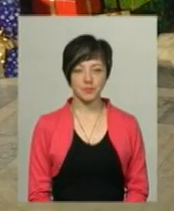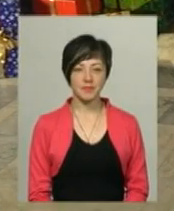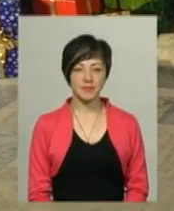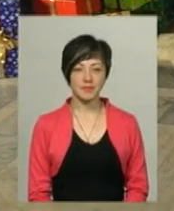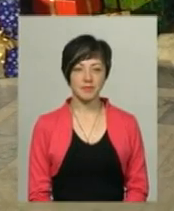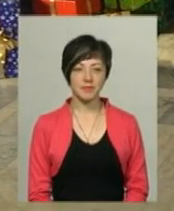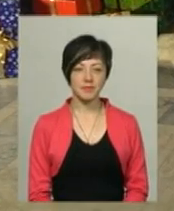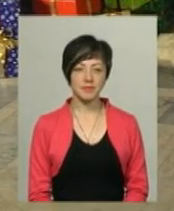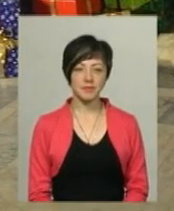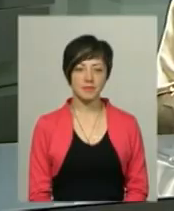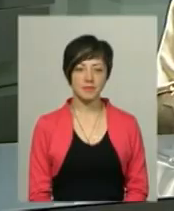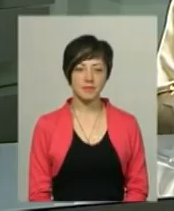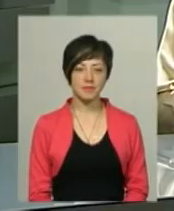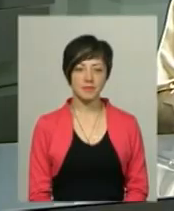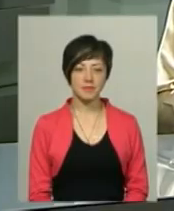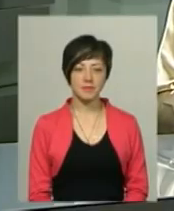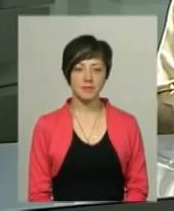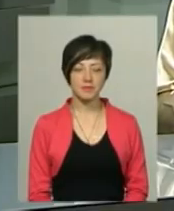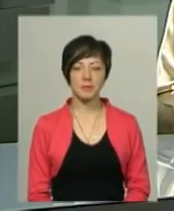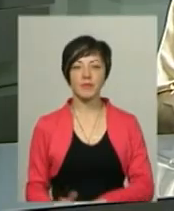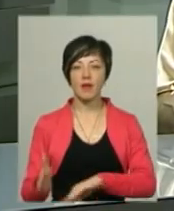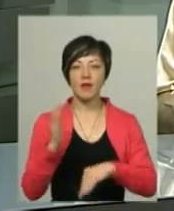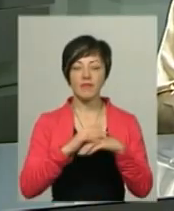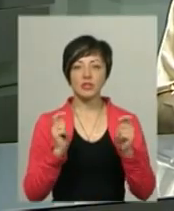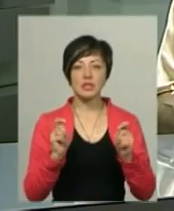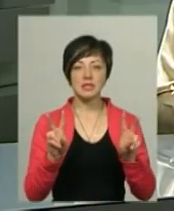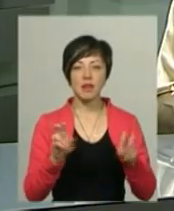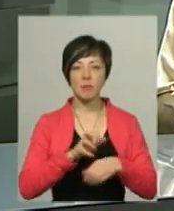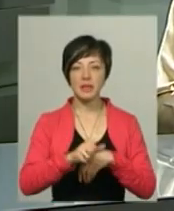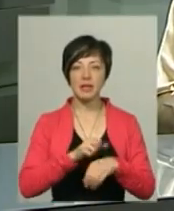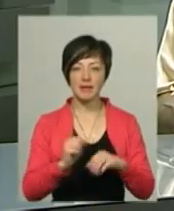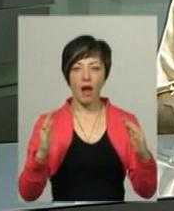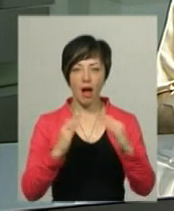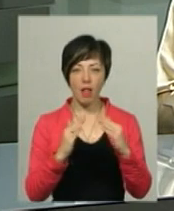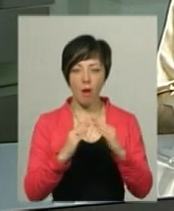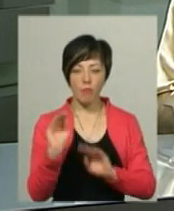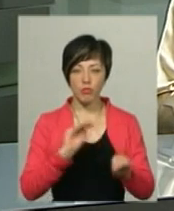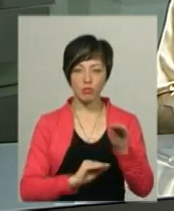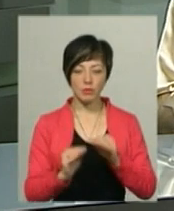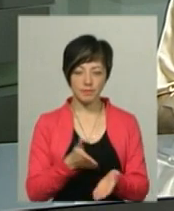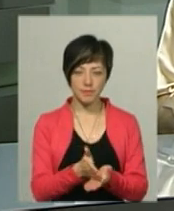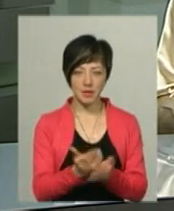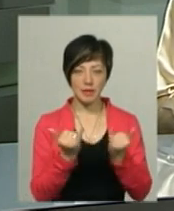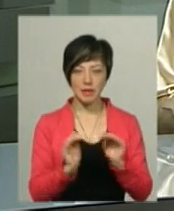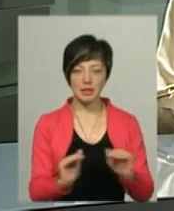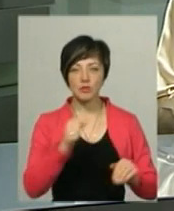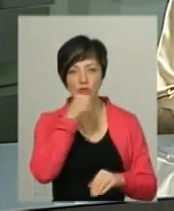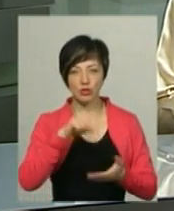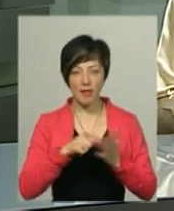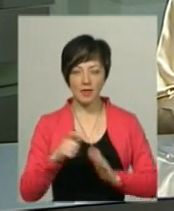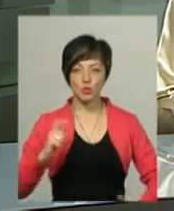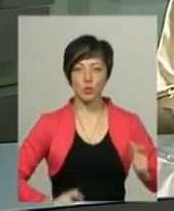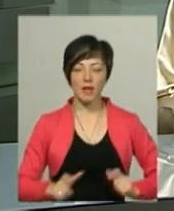Горішевський, новини Поділля Центр. Вечірка із назвою «Мандаринова халабуда», орієнтована на учнів старших класів та